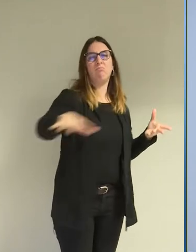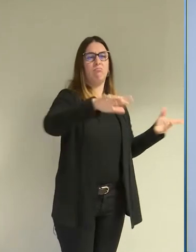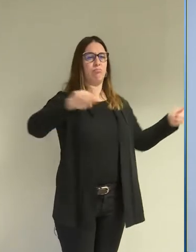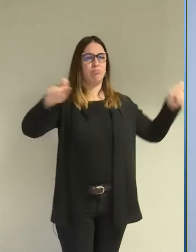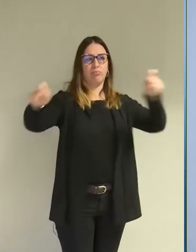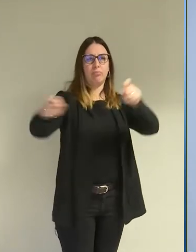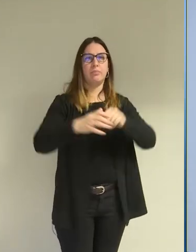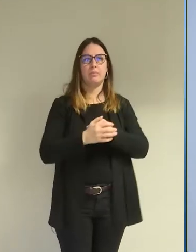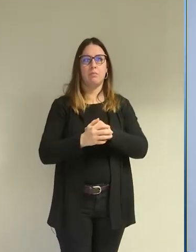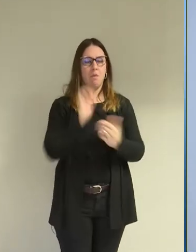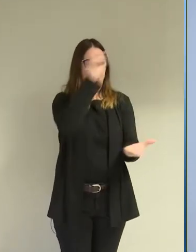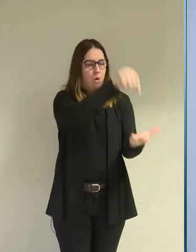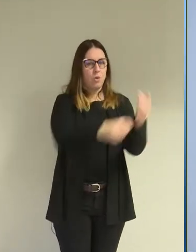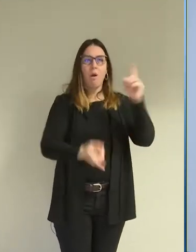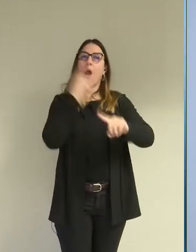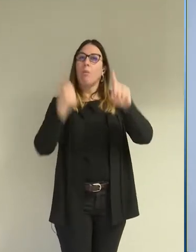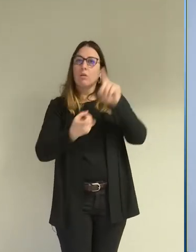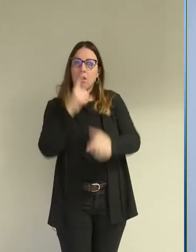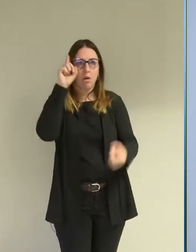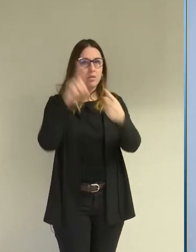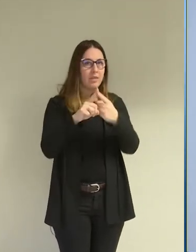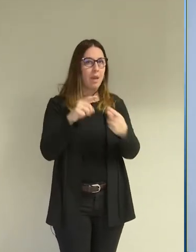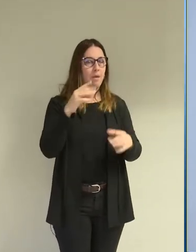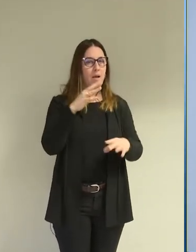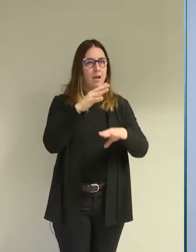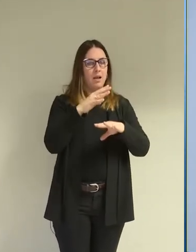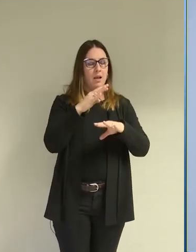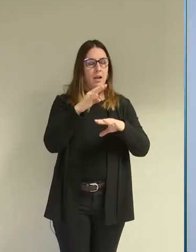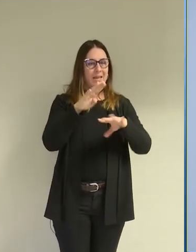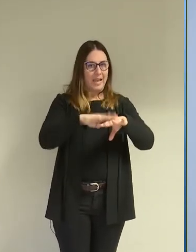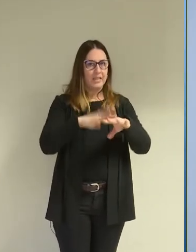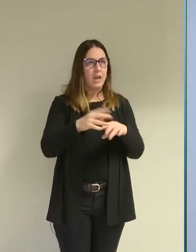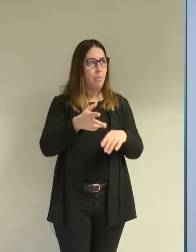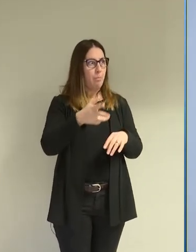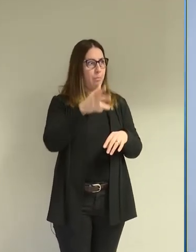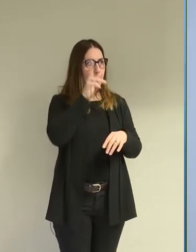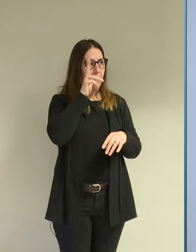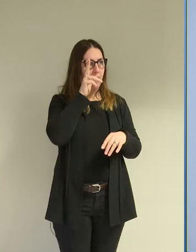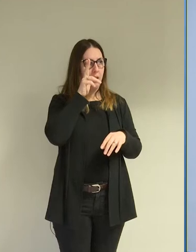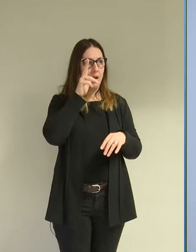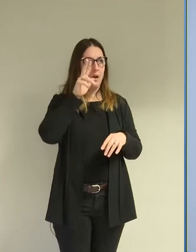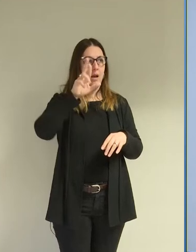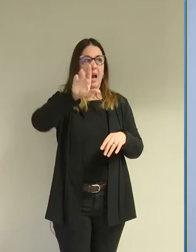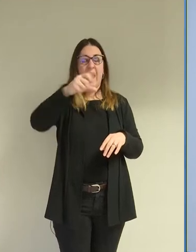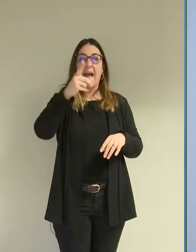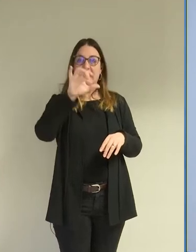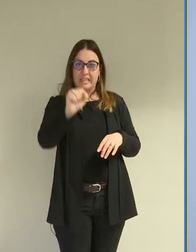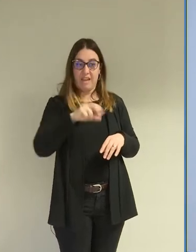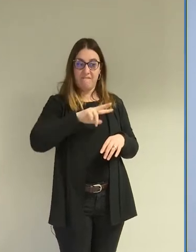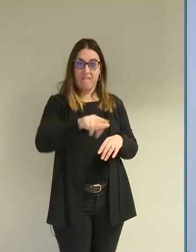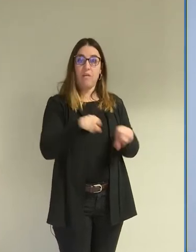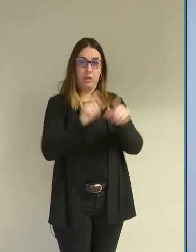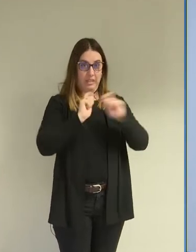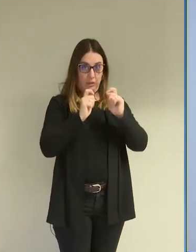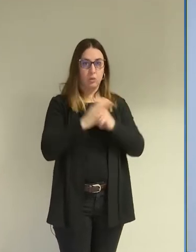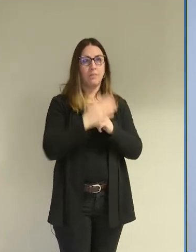des lieux forts pour la vie de quartier comme le bar a dit couvrira dans quelques mois et sur lesquels nous allons délibérer aujourd'hui avec la